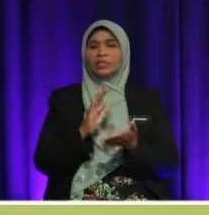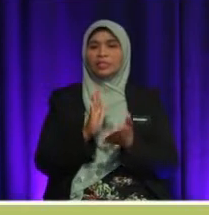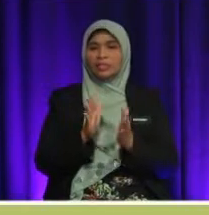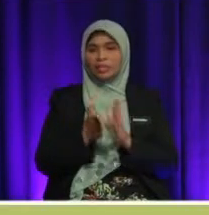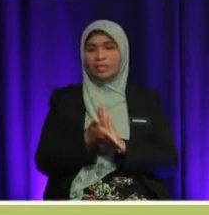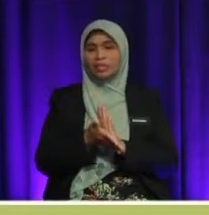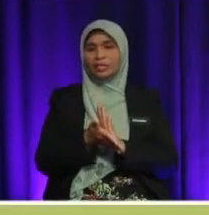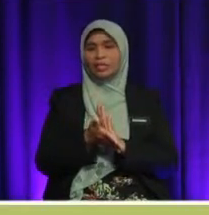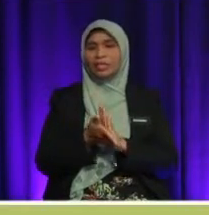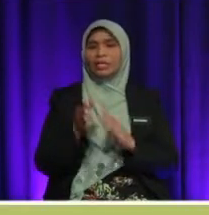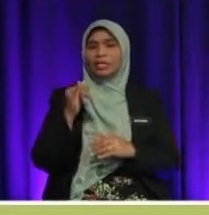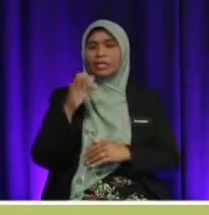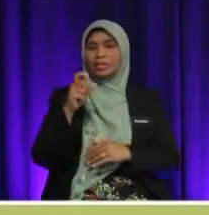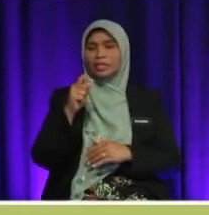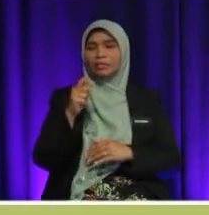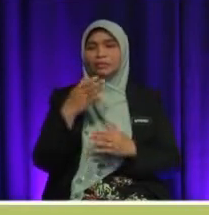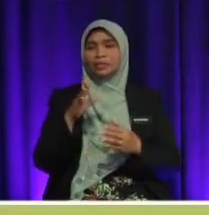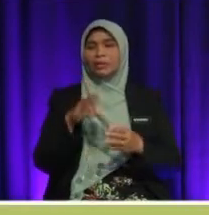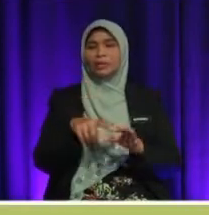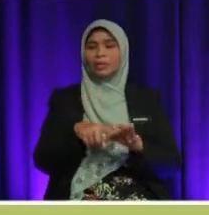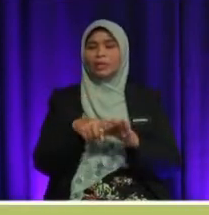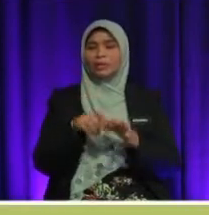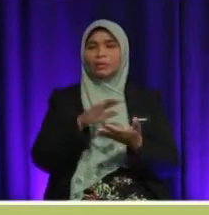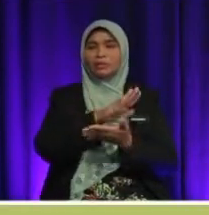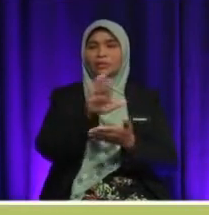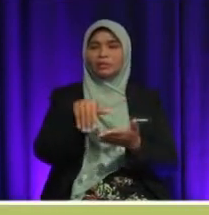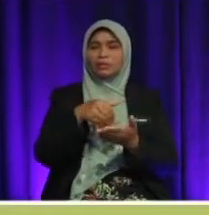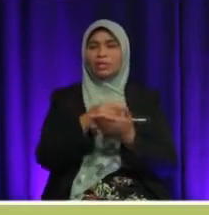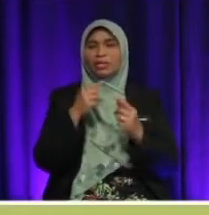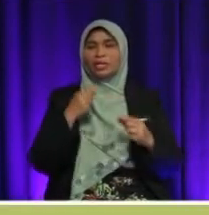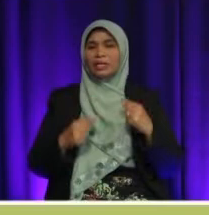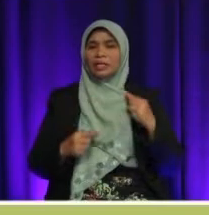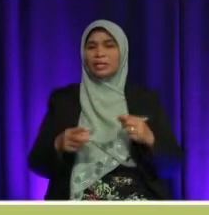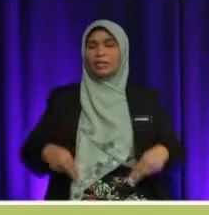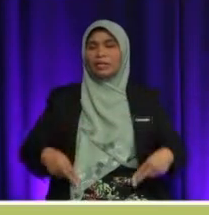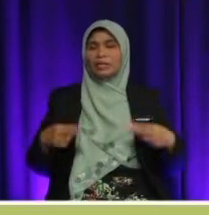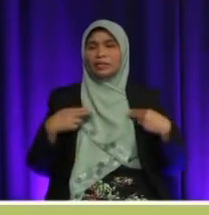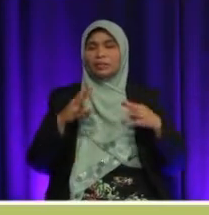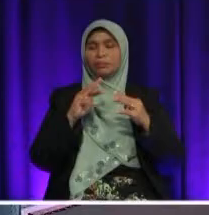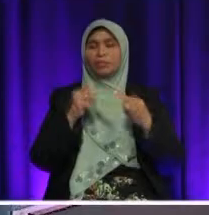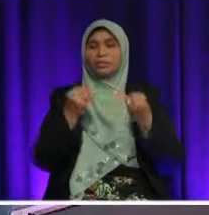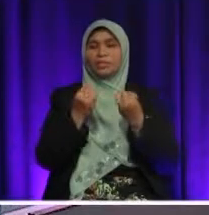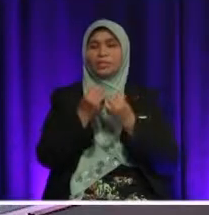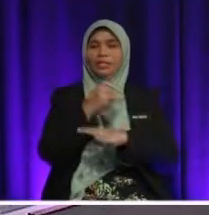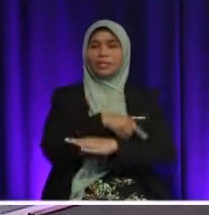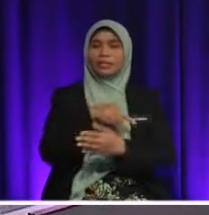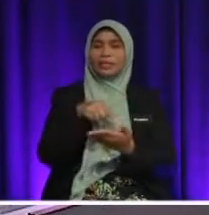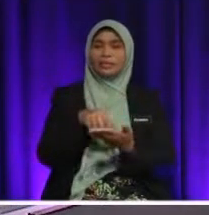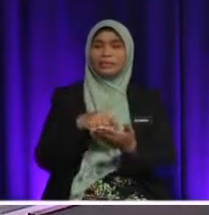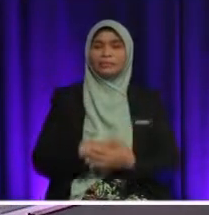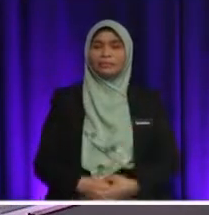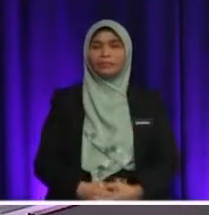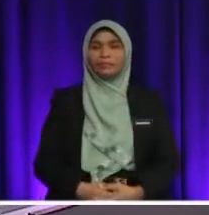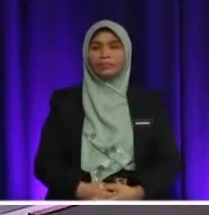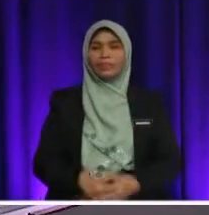maklumat sudah mempengaruhi keseluruhan gaya hidup masyarakat hari ini paham juga Oke jadi